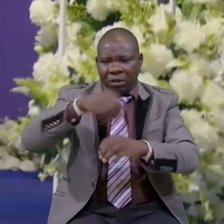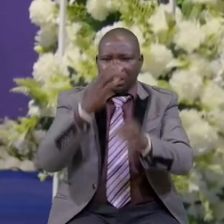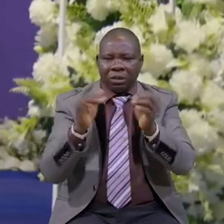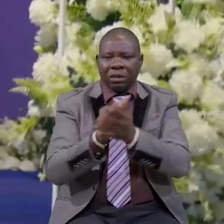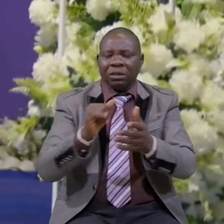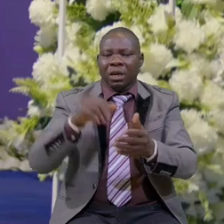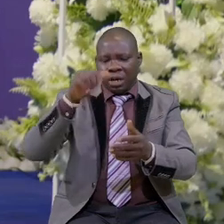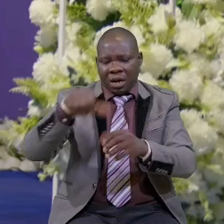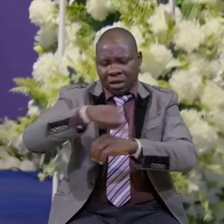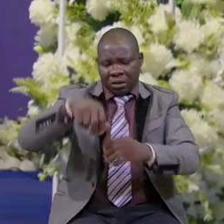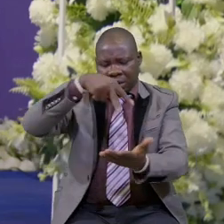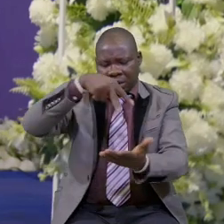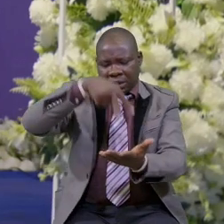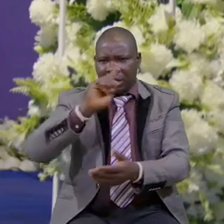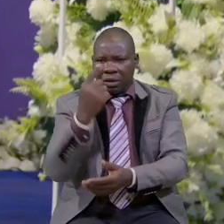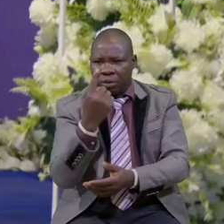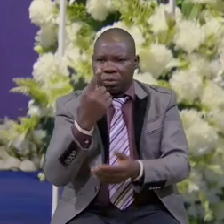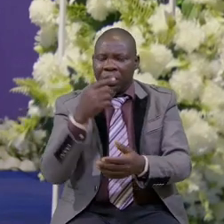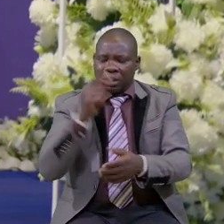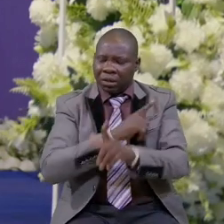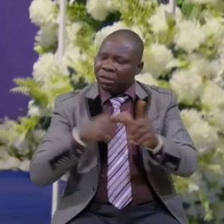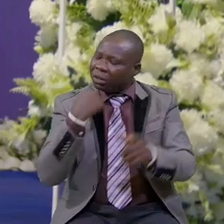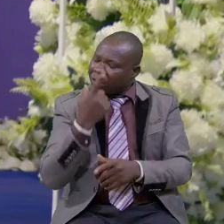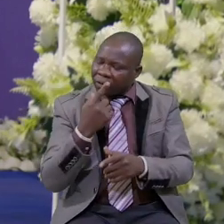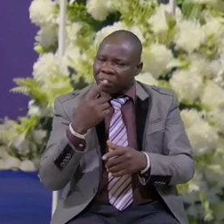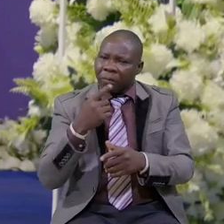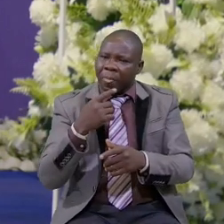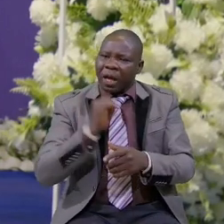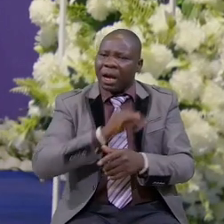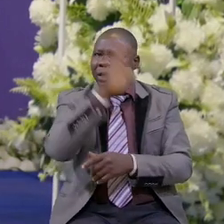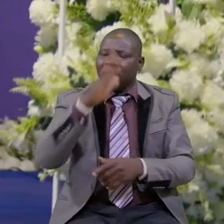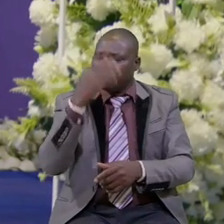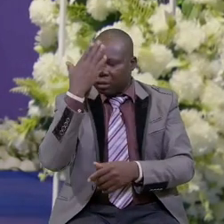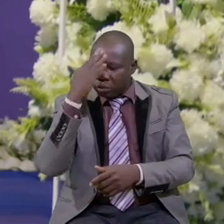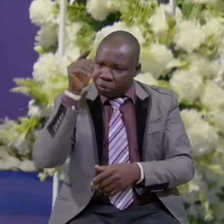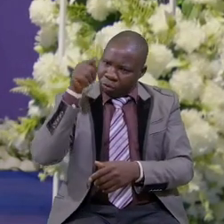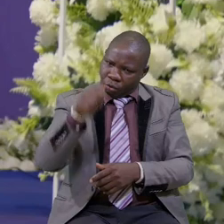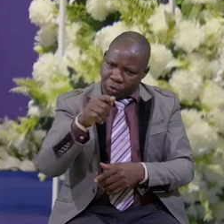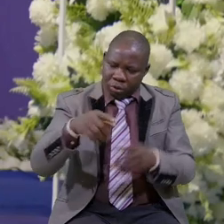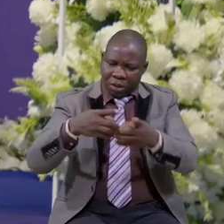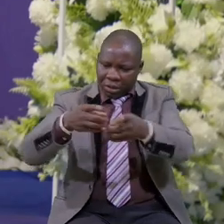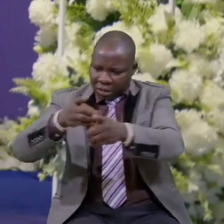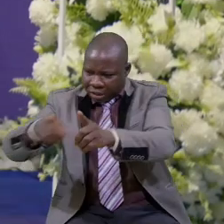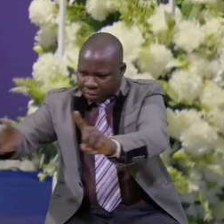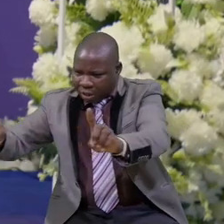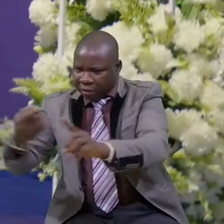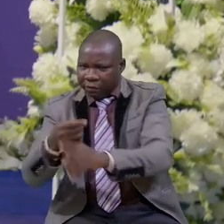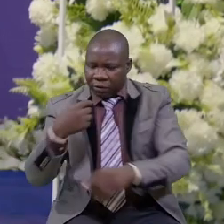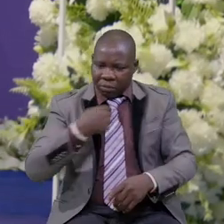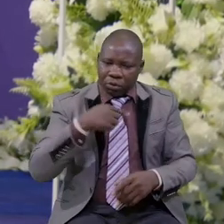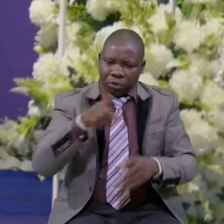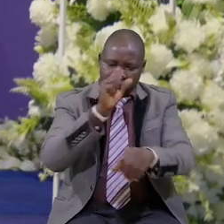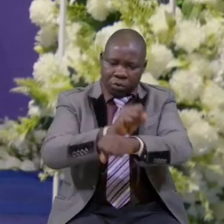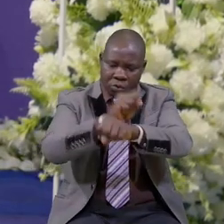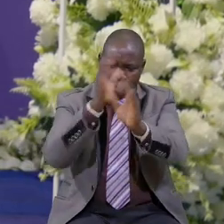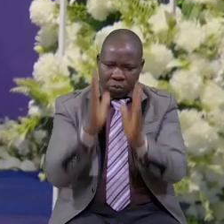isolée, le Seigneur dit, je leur dirai, je ne vous ai jamais connu. Retirez-vous de moi, vous qui